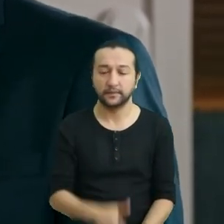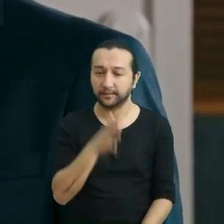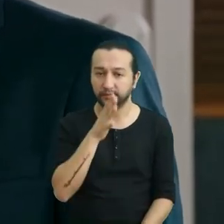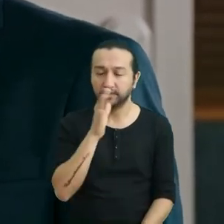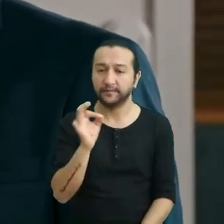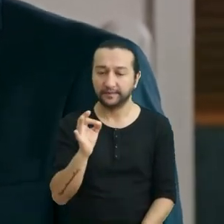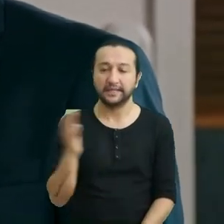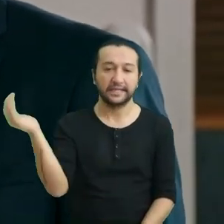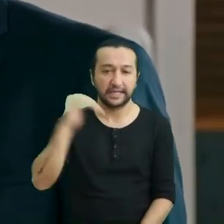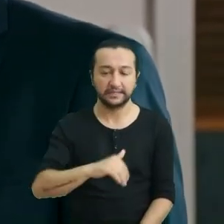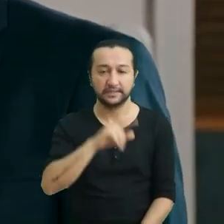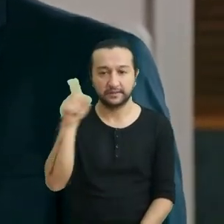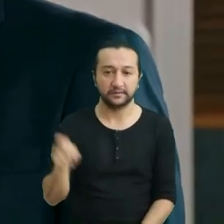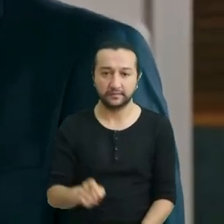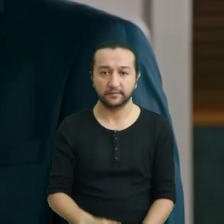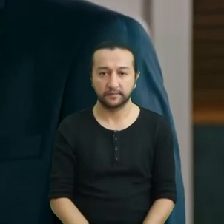Biliyorum gelecekler.